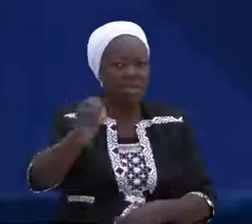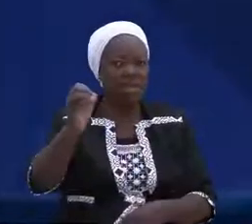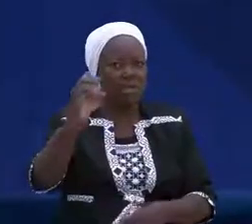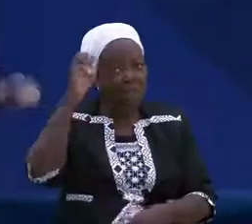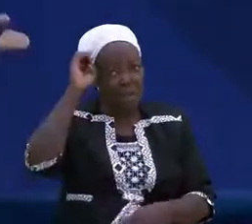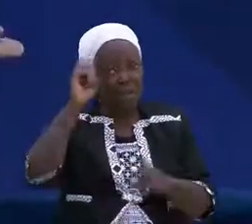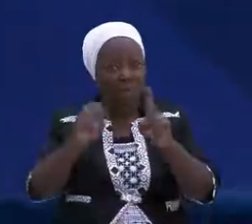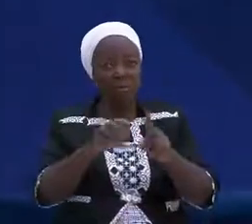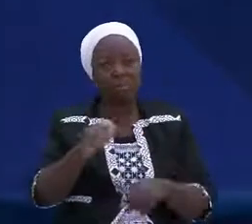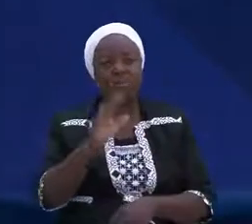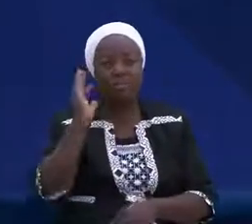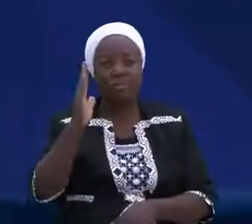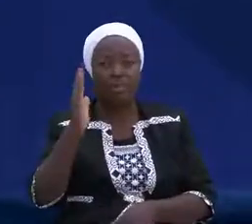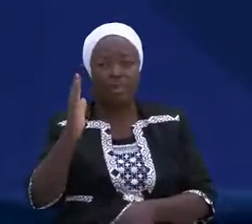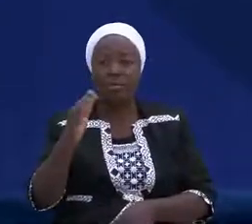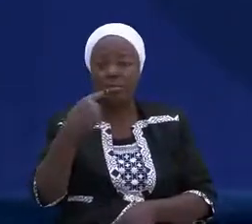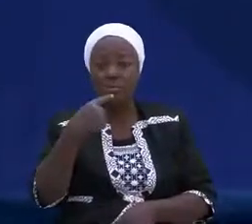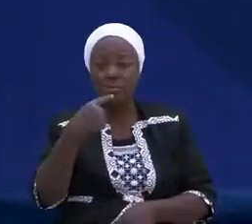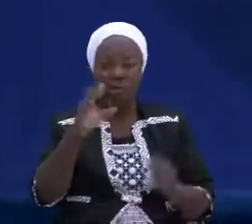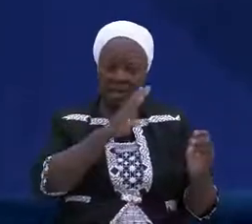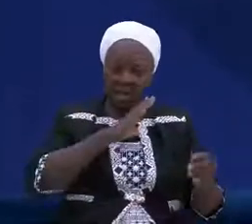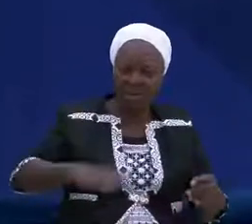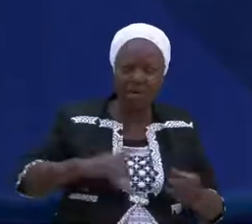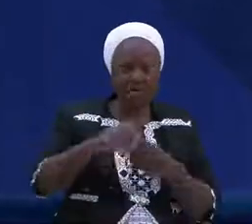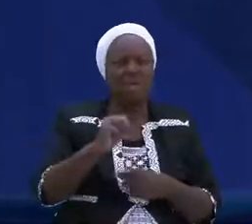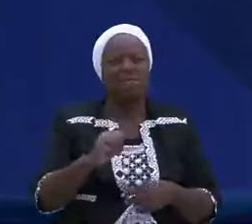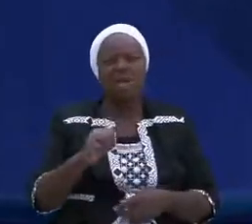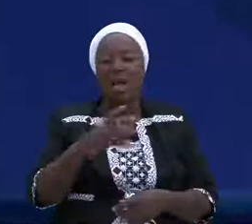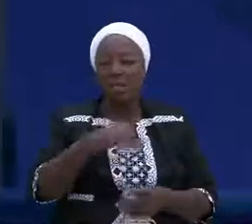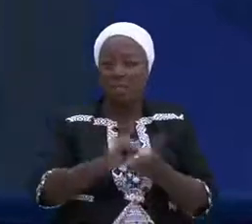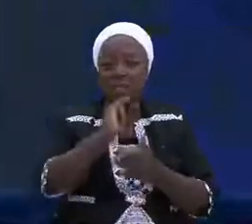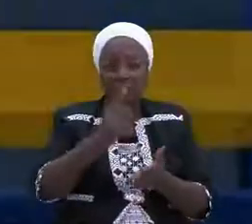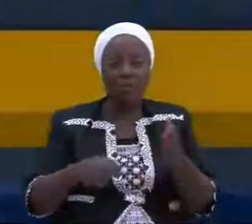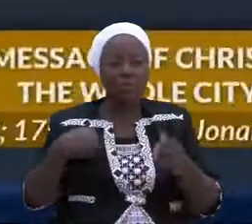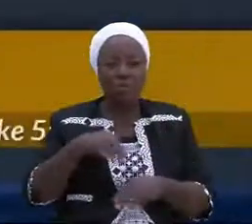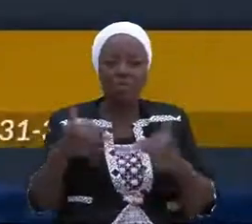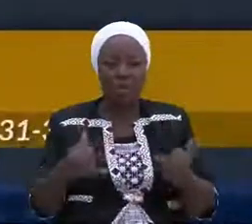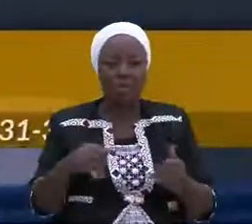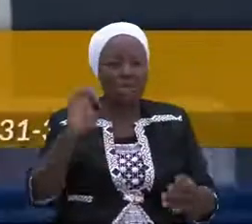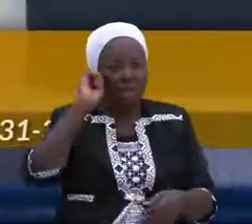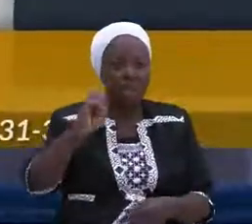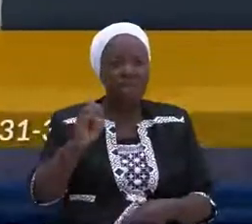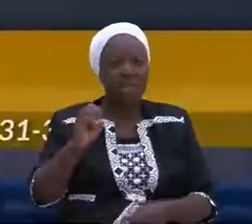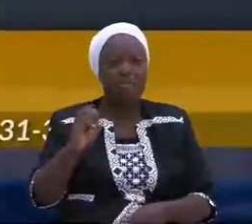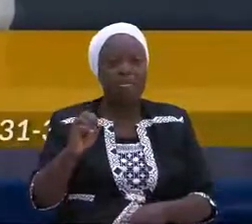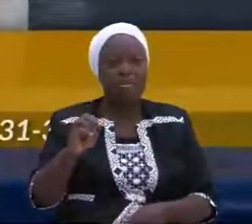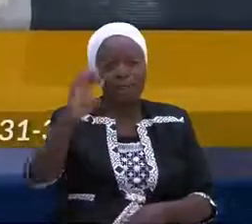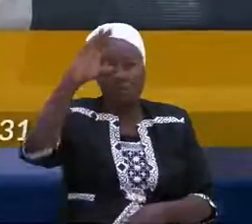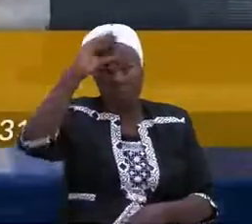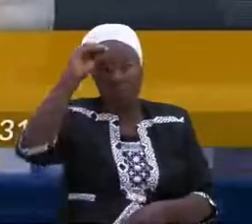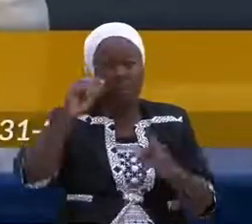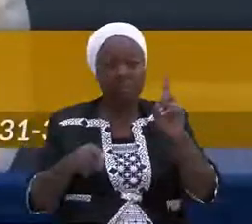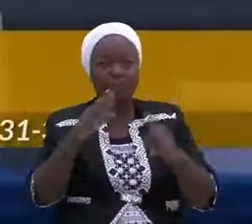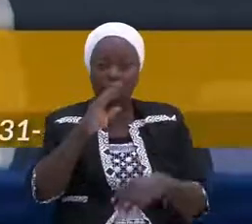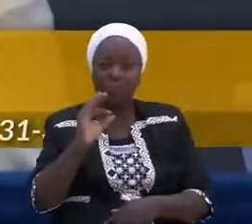le Christ. Et c'est ce que nous faisons maintenant. Il prêcha Christ. Comme je viens à vous, j'apporte